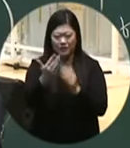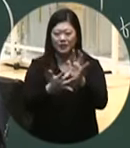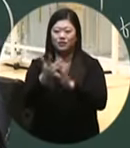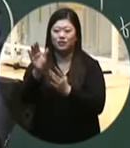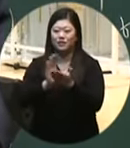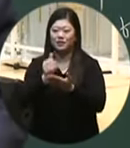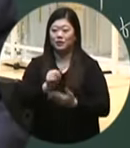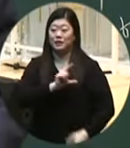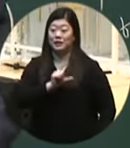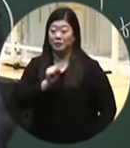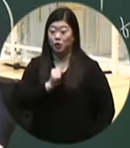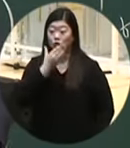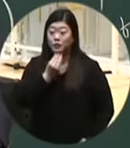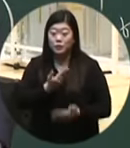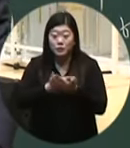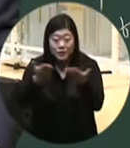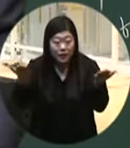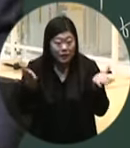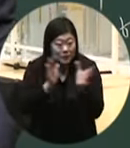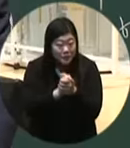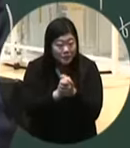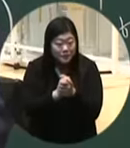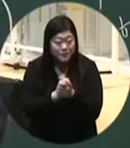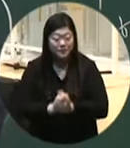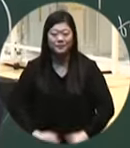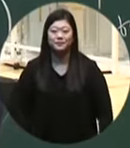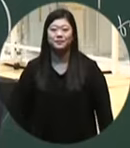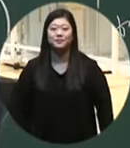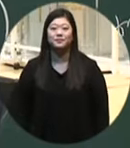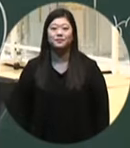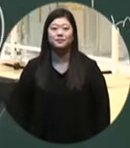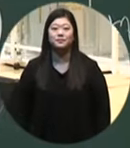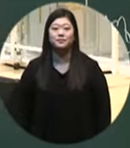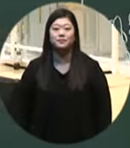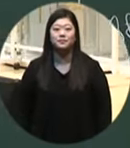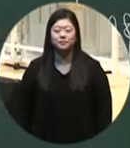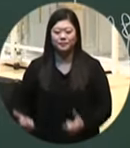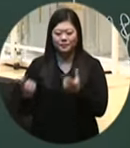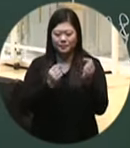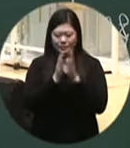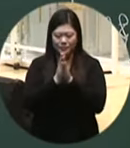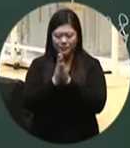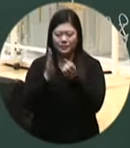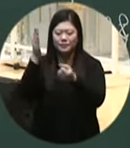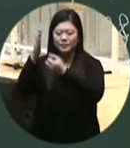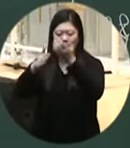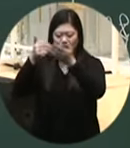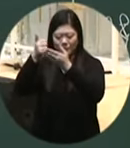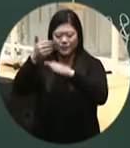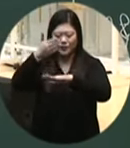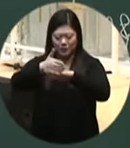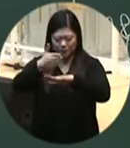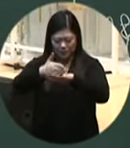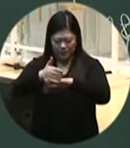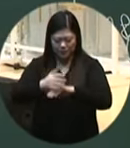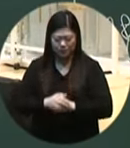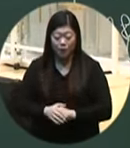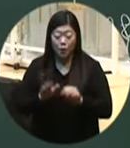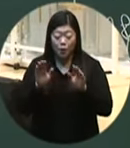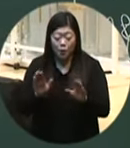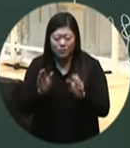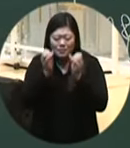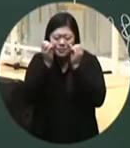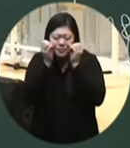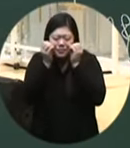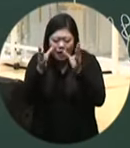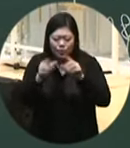축복합니다. I bless you all in the name of Jesus that you will be the main figures to see this kind of work in your mission field. 하나님께 감사드립니다. God, we thank you. 오늘도 새로운 역사